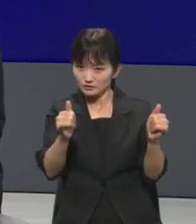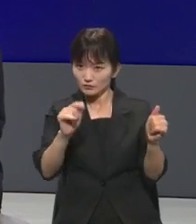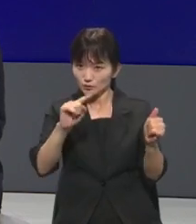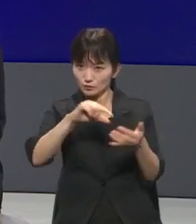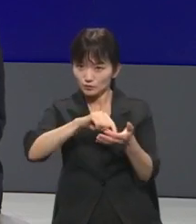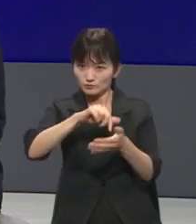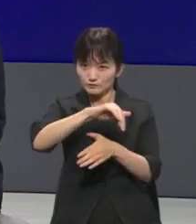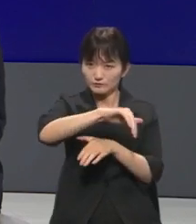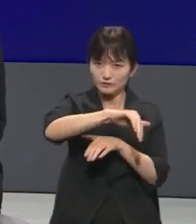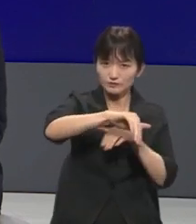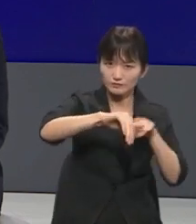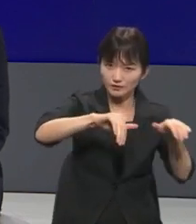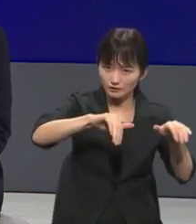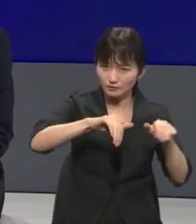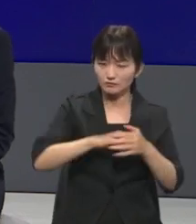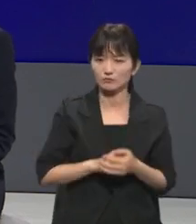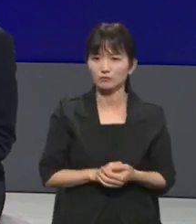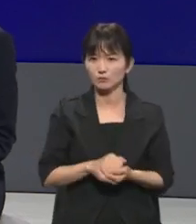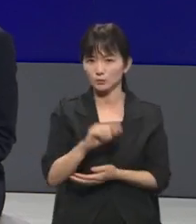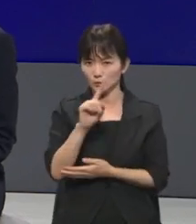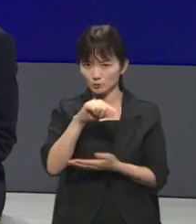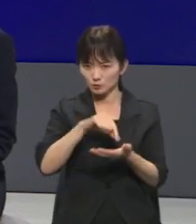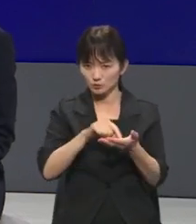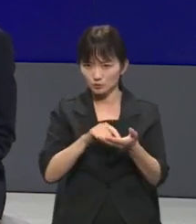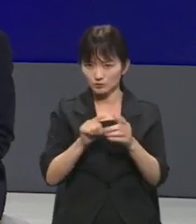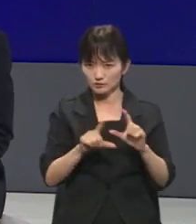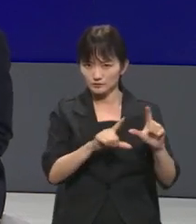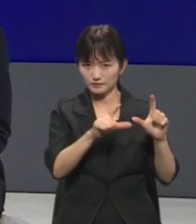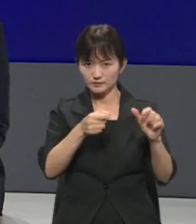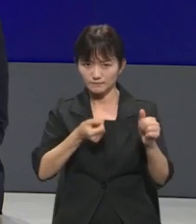것인가, 그리고 어디까지 우리 삶에